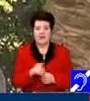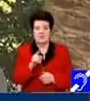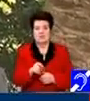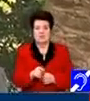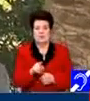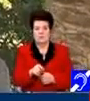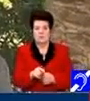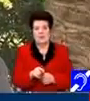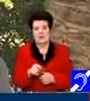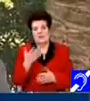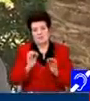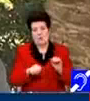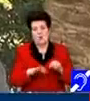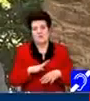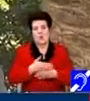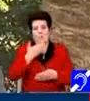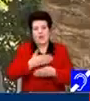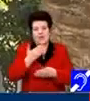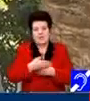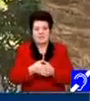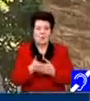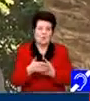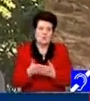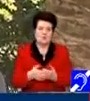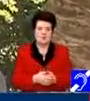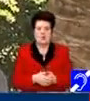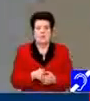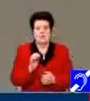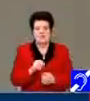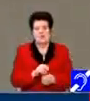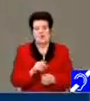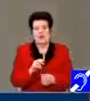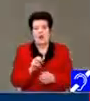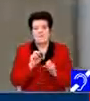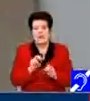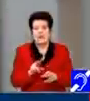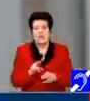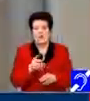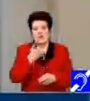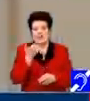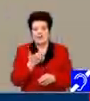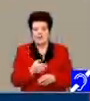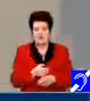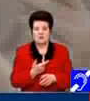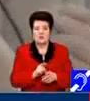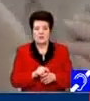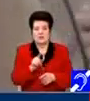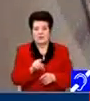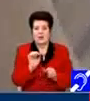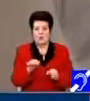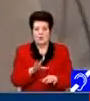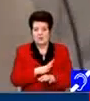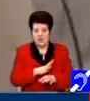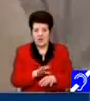spunem, sau o ușă, și chiar pot detecta și pericole termice. De exemplu, răsturnarea unei căni cu cafea fierbinte ar